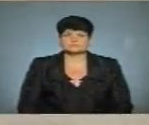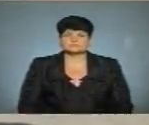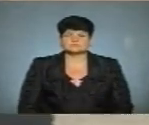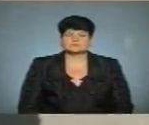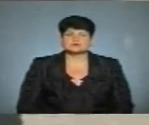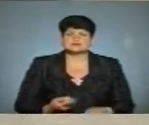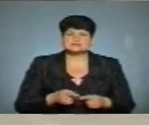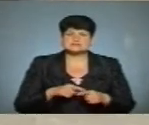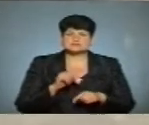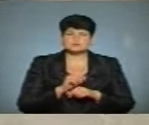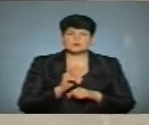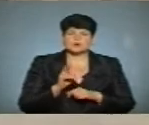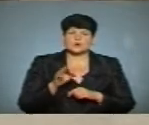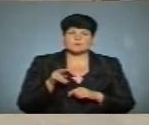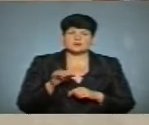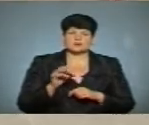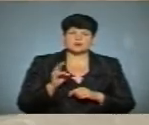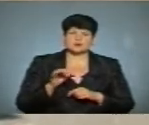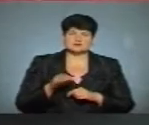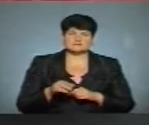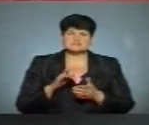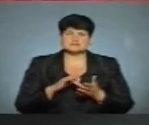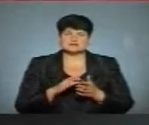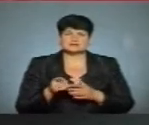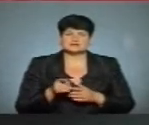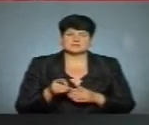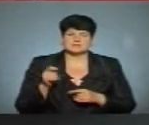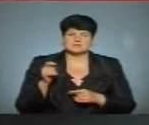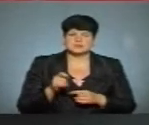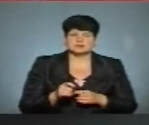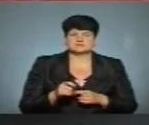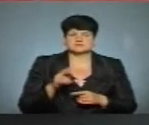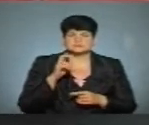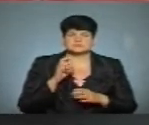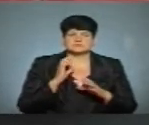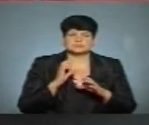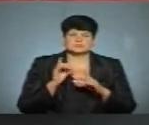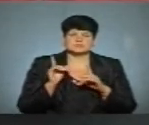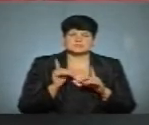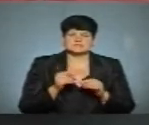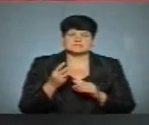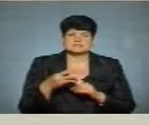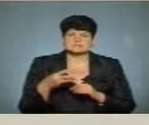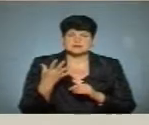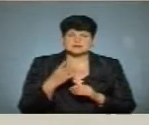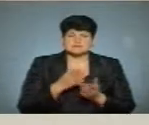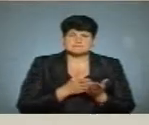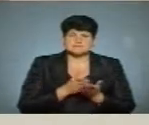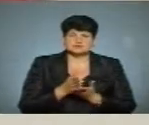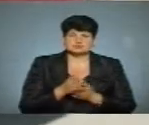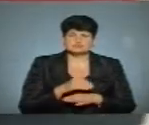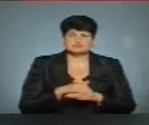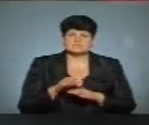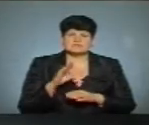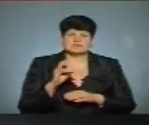Це зупинка кооперативний коледж у центрі Тернополя. Під'їхав комунальний автобус, що їздить за 35-м маршрутом від вулиці